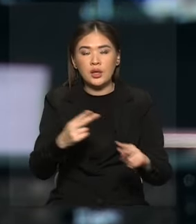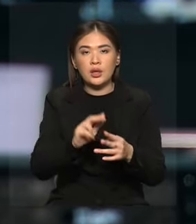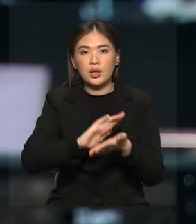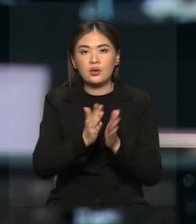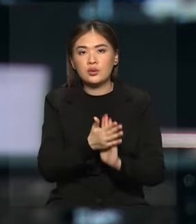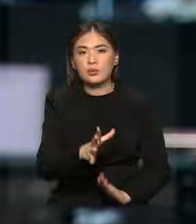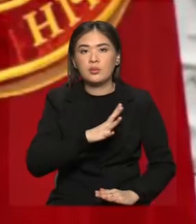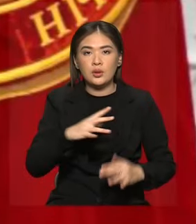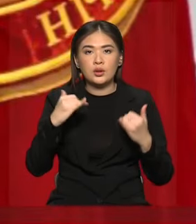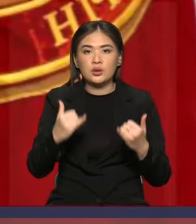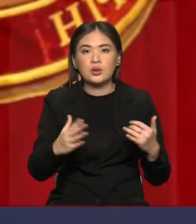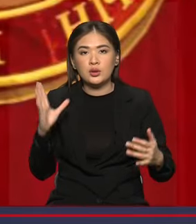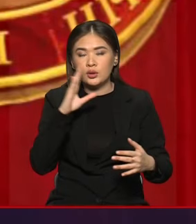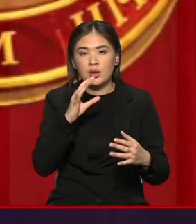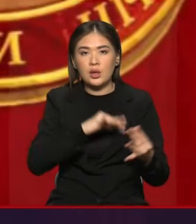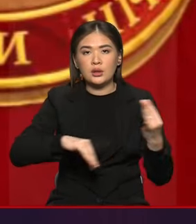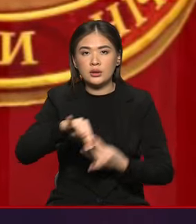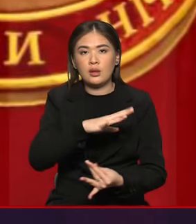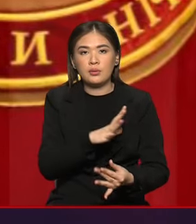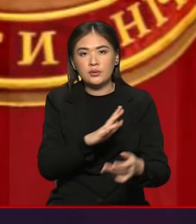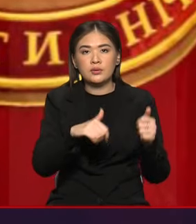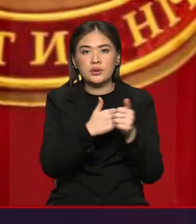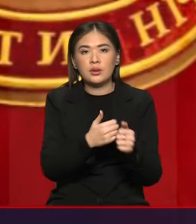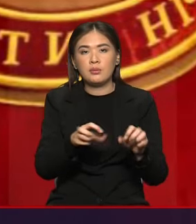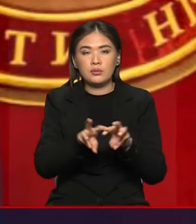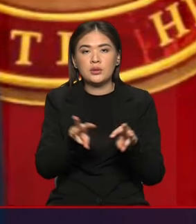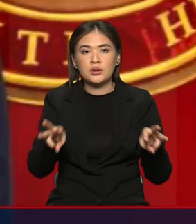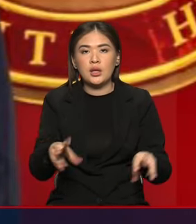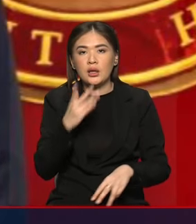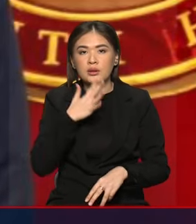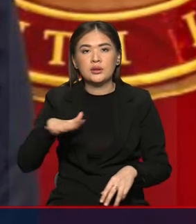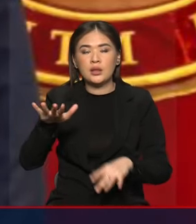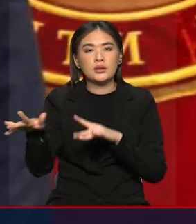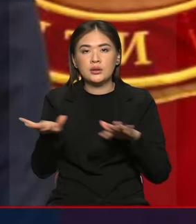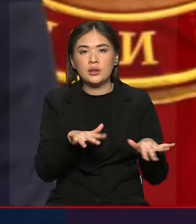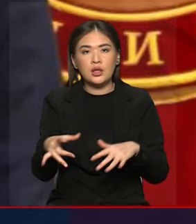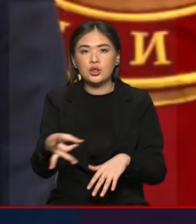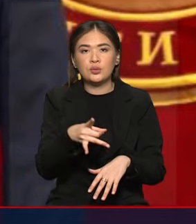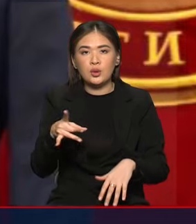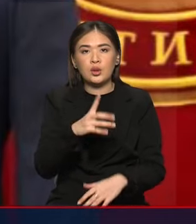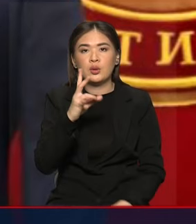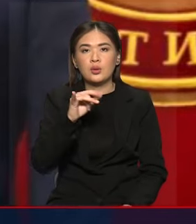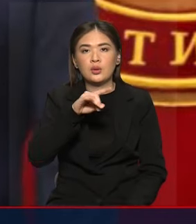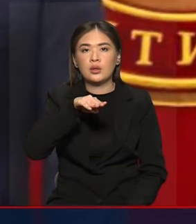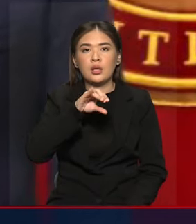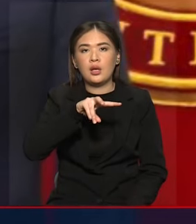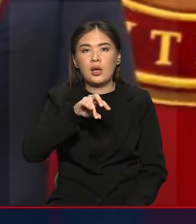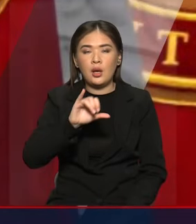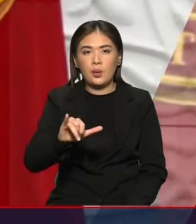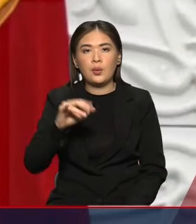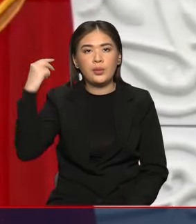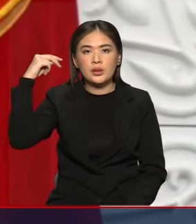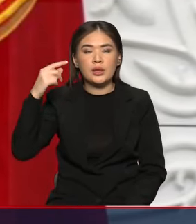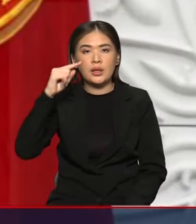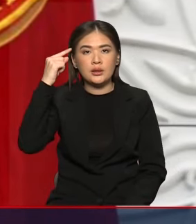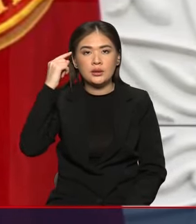была достигнута сегодня во время встречи вице-премьер-министра иностранных дел нашей республики Мурата Нуртлеу с президентом